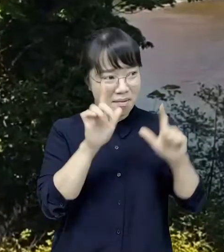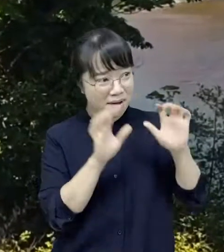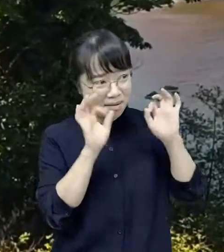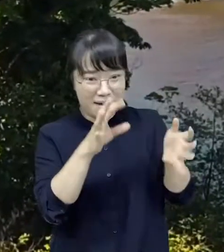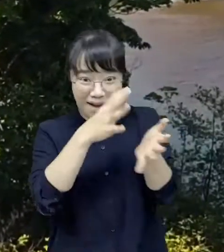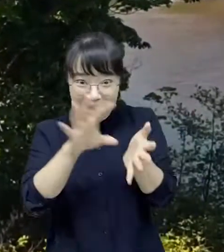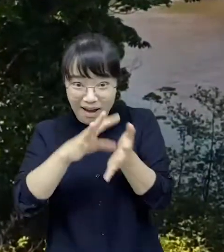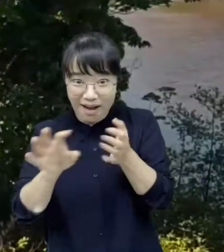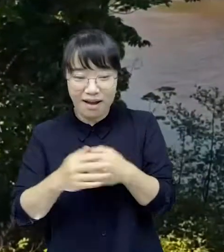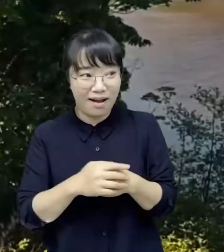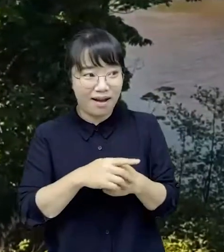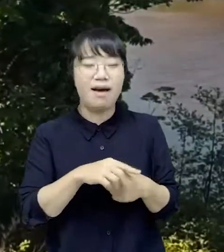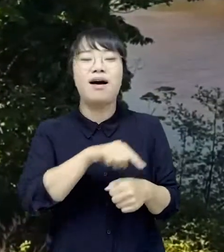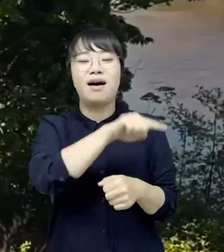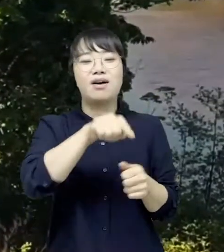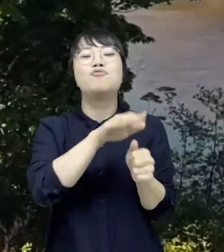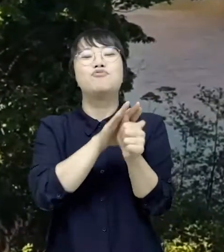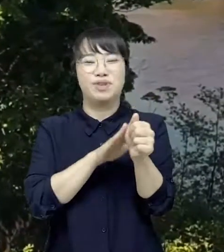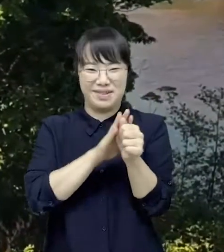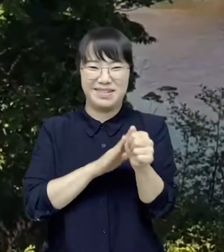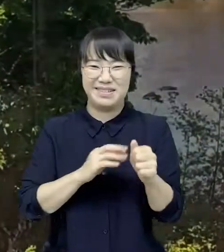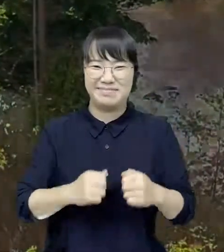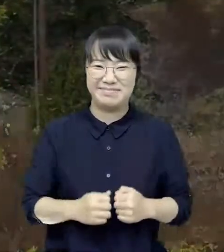위한 이상하고도 정확한 위로.